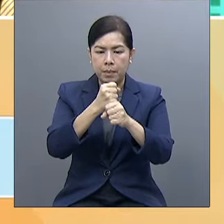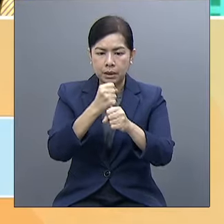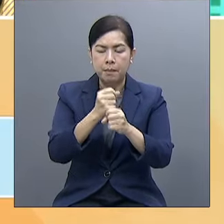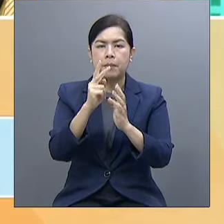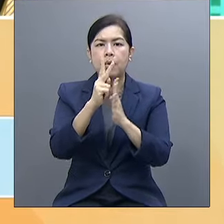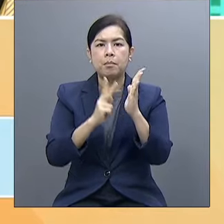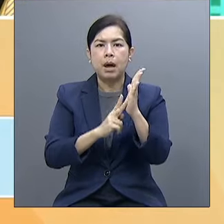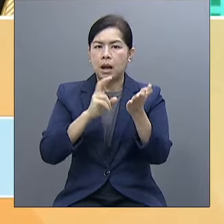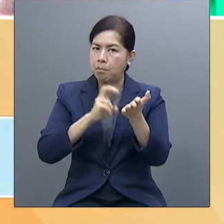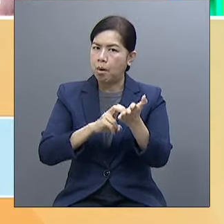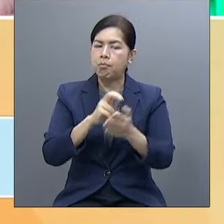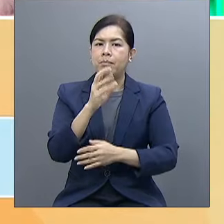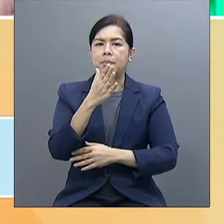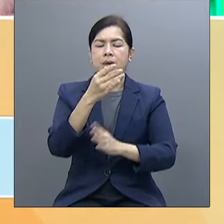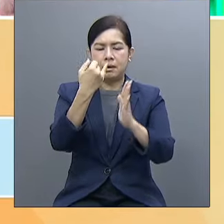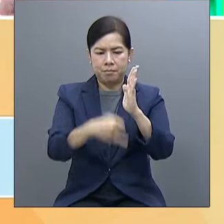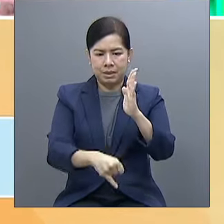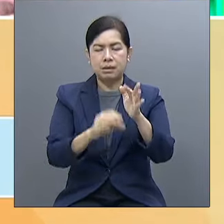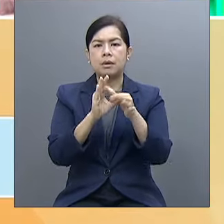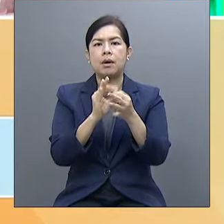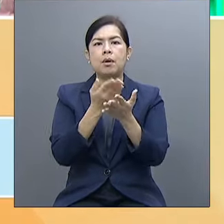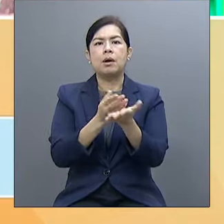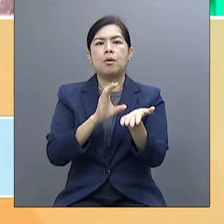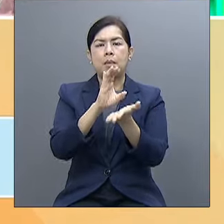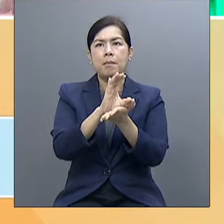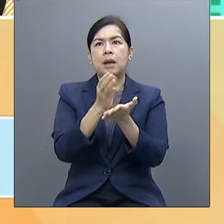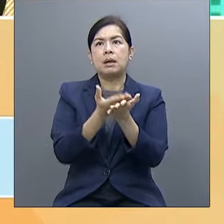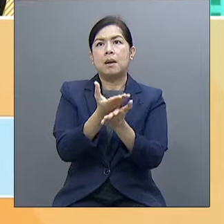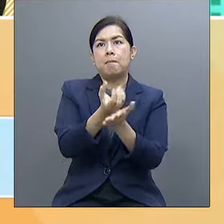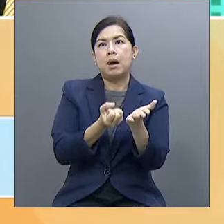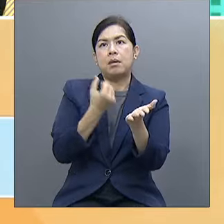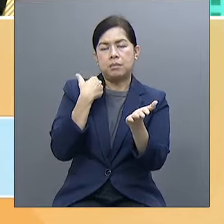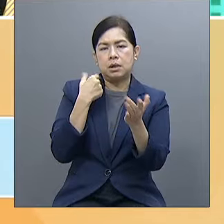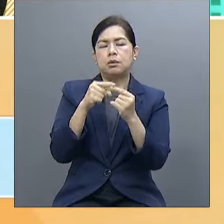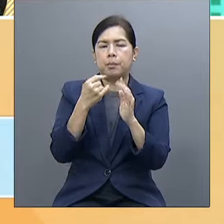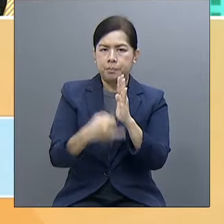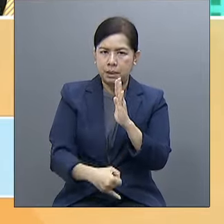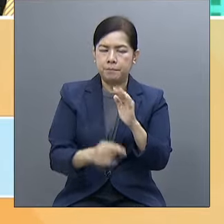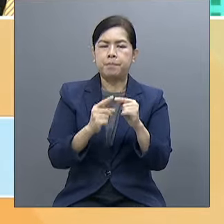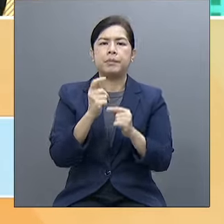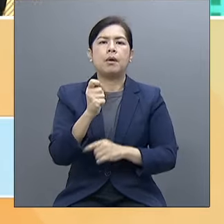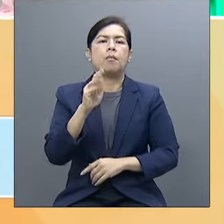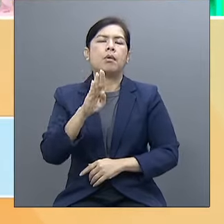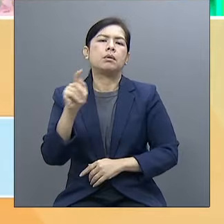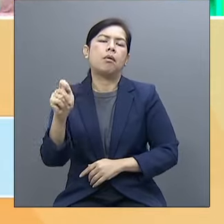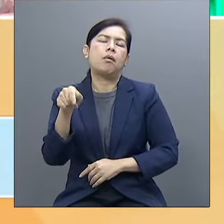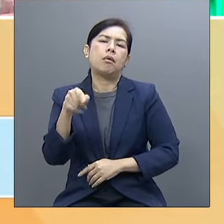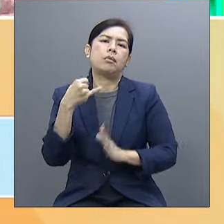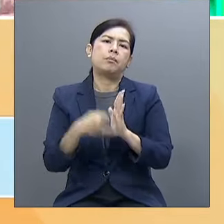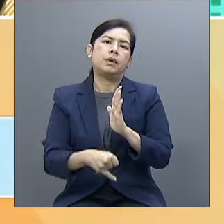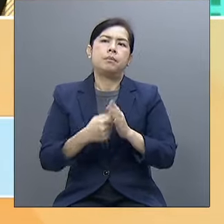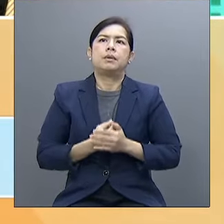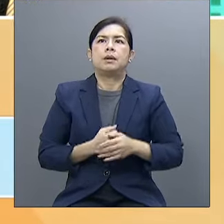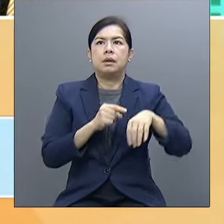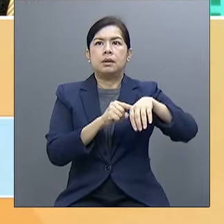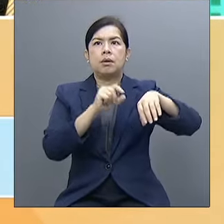ำนาจหน้าที่ คือจะเป็นการเบิกจ่ายงบประมาณในทางที่มีชอบ ใ ช้ได้ด้วยซ้ำกลายเป็นว่าอบต.เนี่ยเดี๋ยวจะรับภาระ ถูกสตง.ก็มา